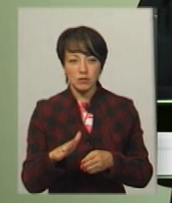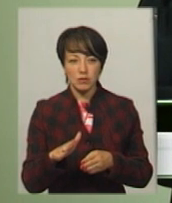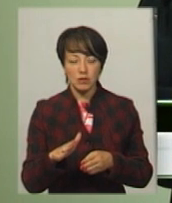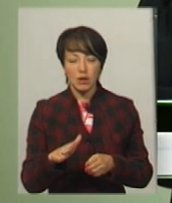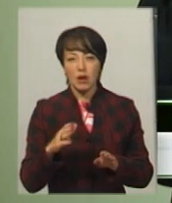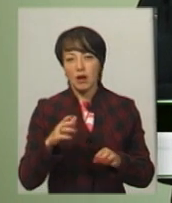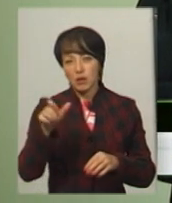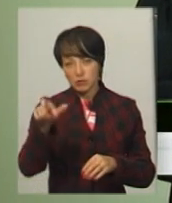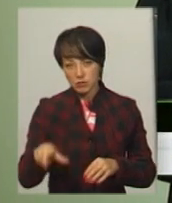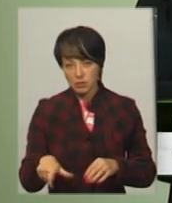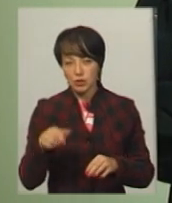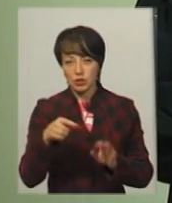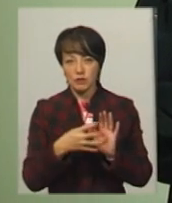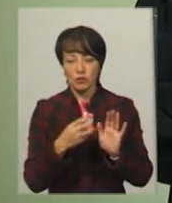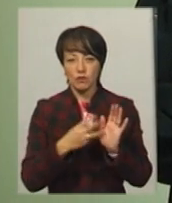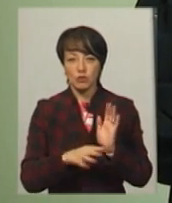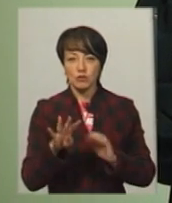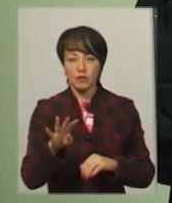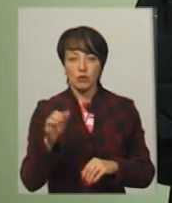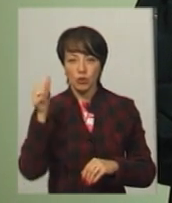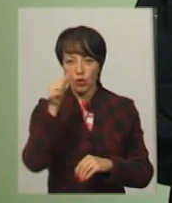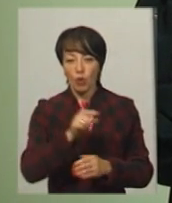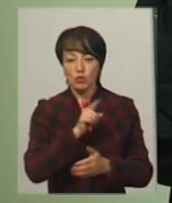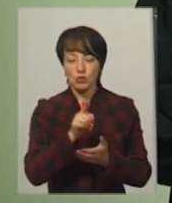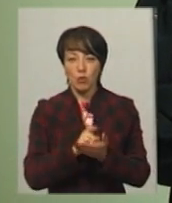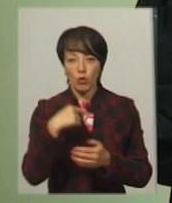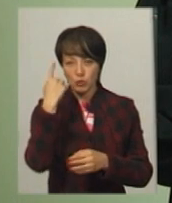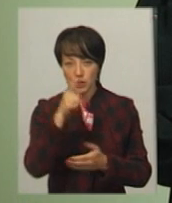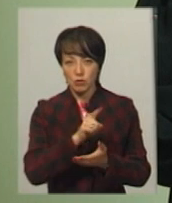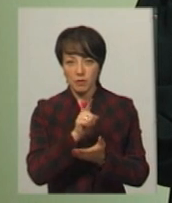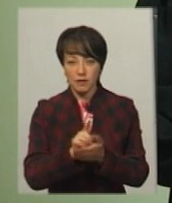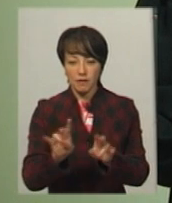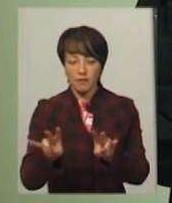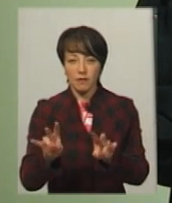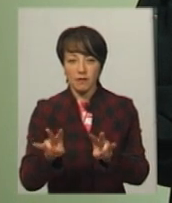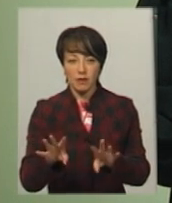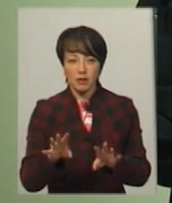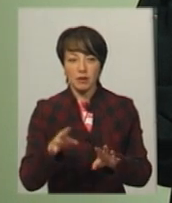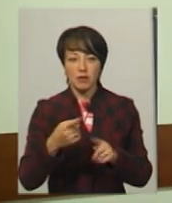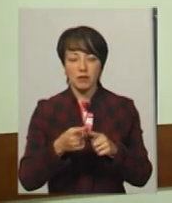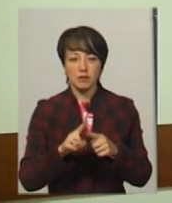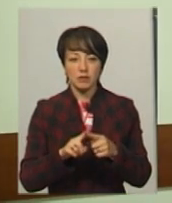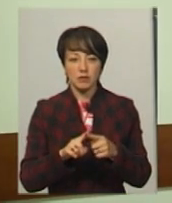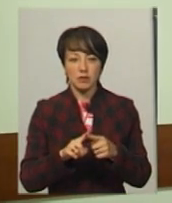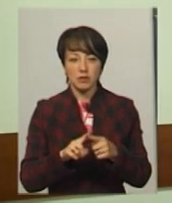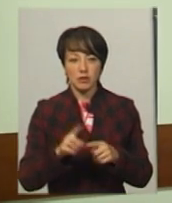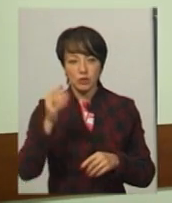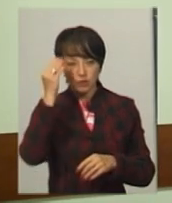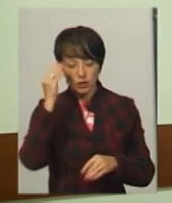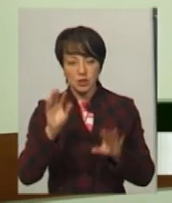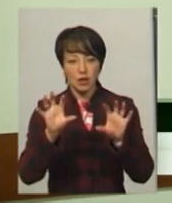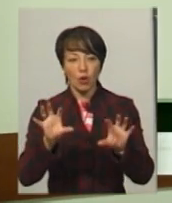26.06.1974 року народження. Запобіжний захід в виді особистого зобов'язання, вкладеного строком початку та жовтня 2019 року включено. З точки зору